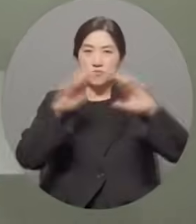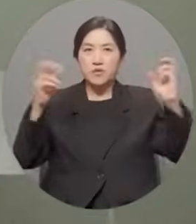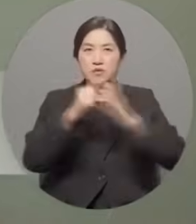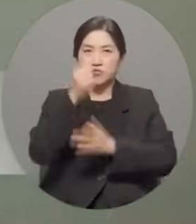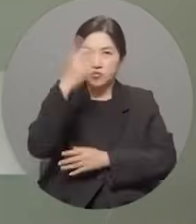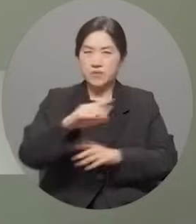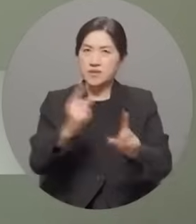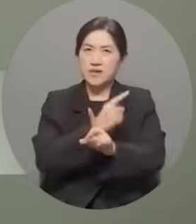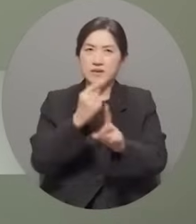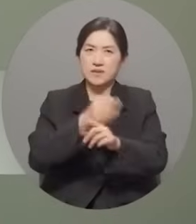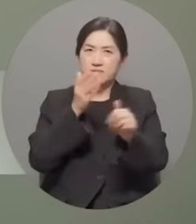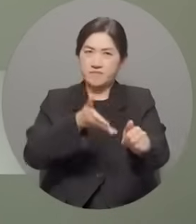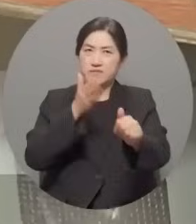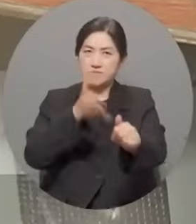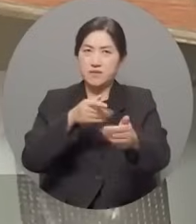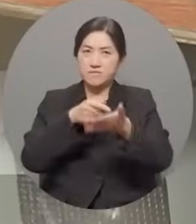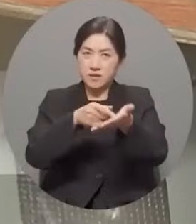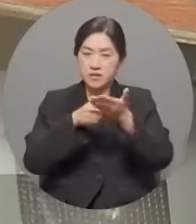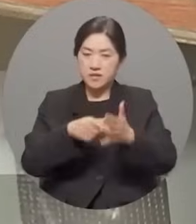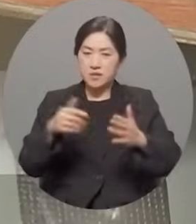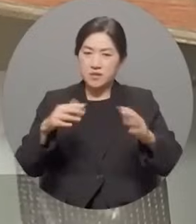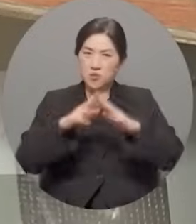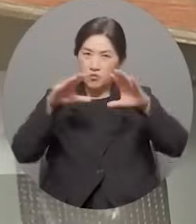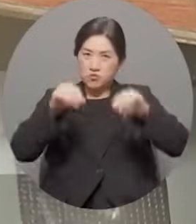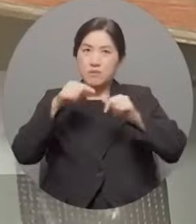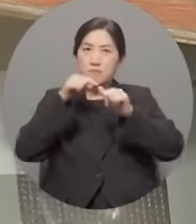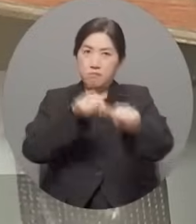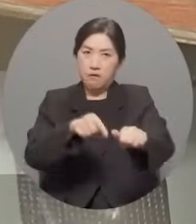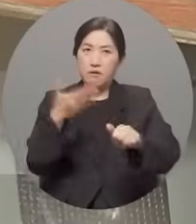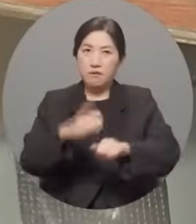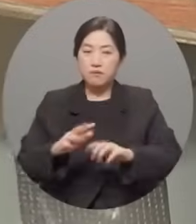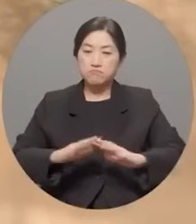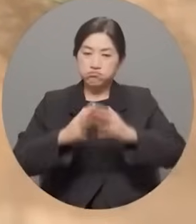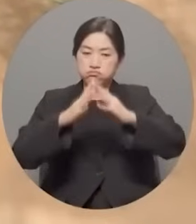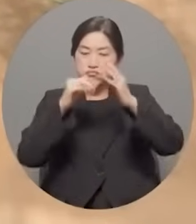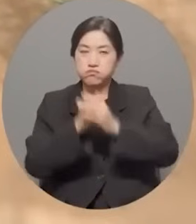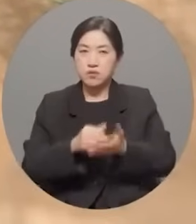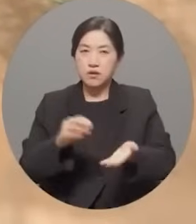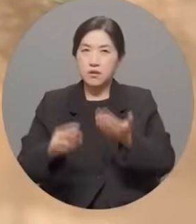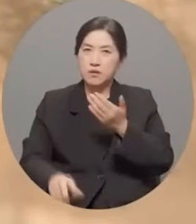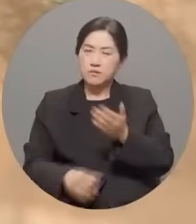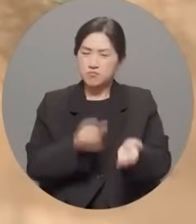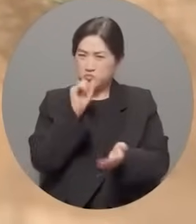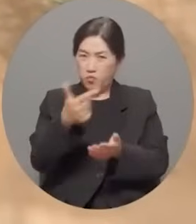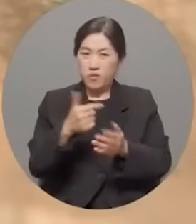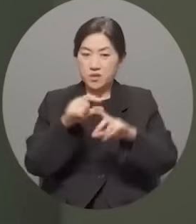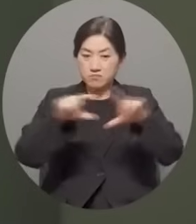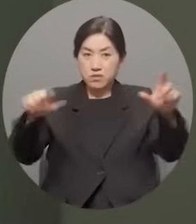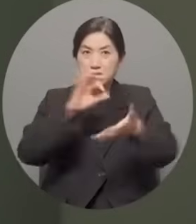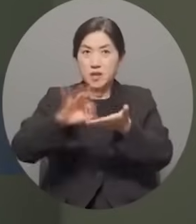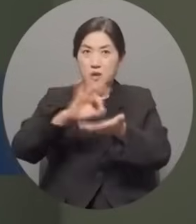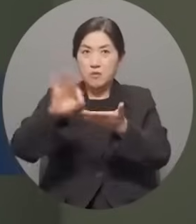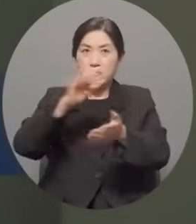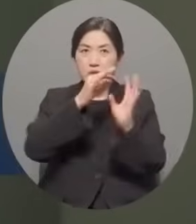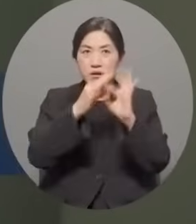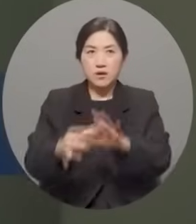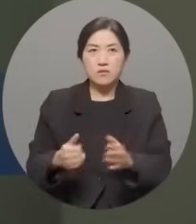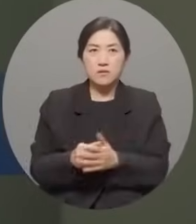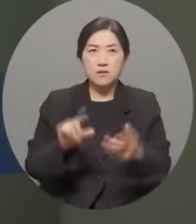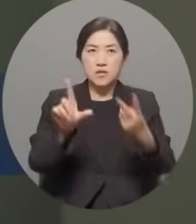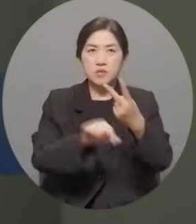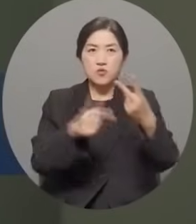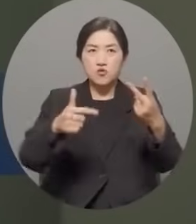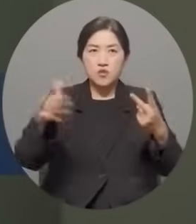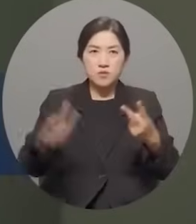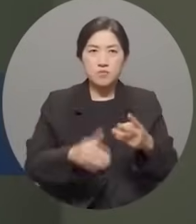수차례 개선을 요구하고 공사 중지 지시까지 내렸지만 불량 자재 사용은 계속됐습니다. 2월 6일부터 정상적으로